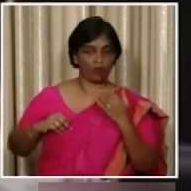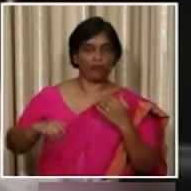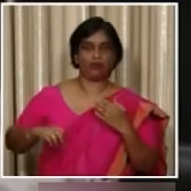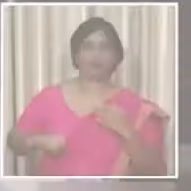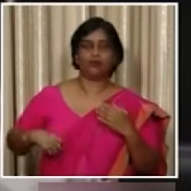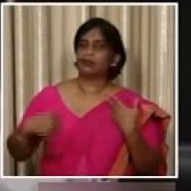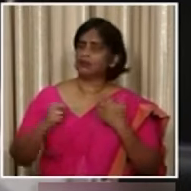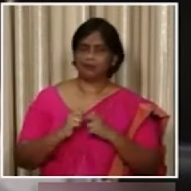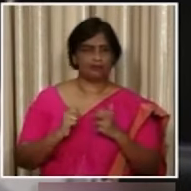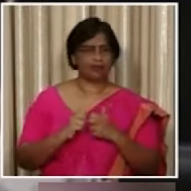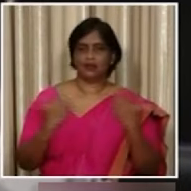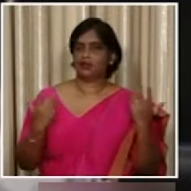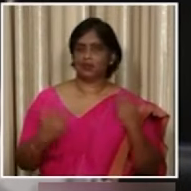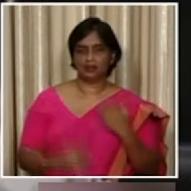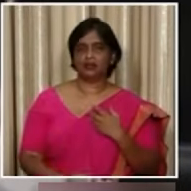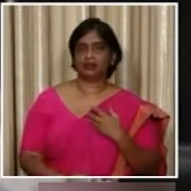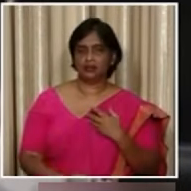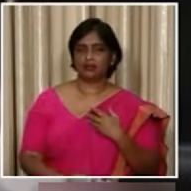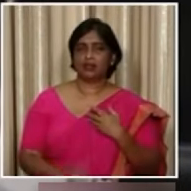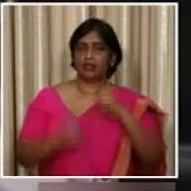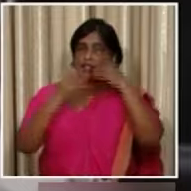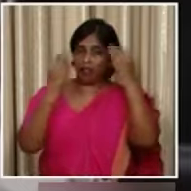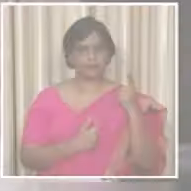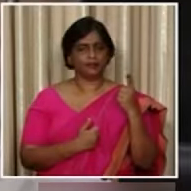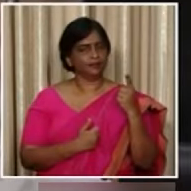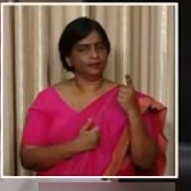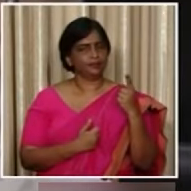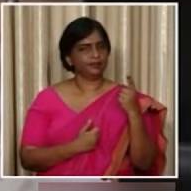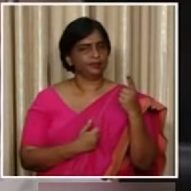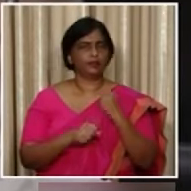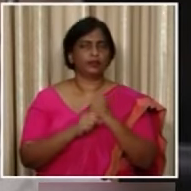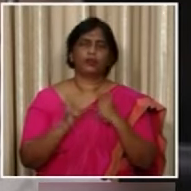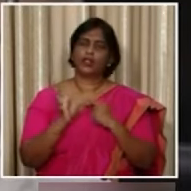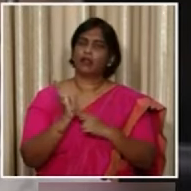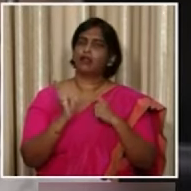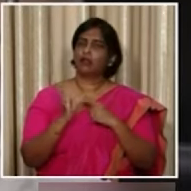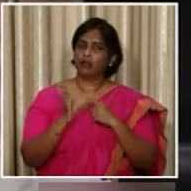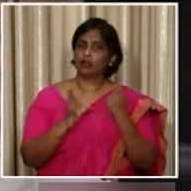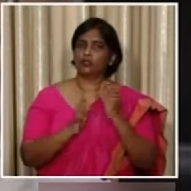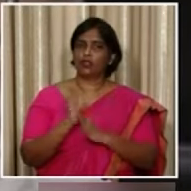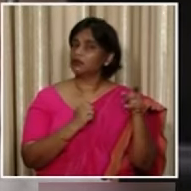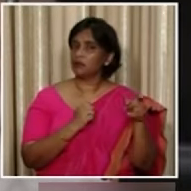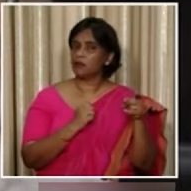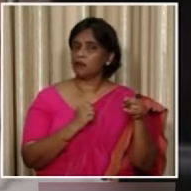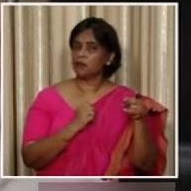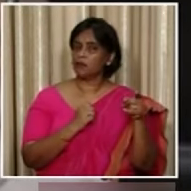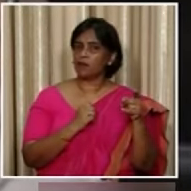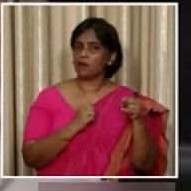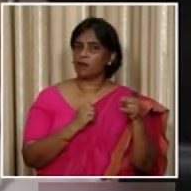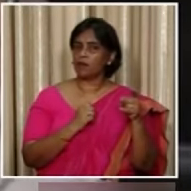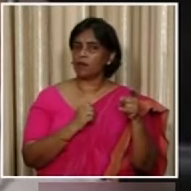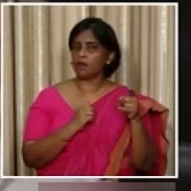මට කමන්නේ එක සැරයක් උනේ වලේ වැටිලා දෙවන වෙනවද? ගාන එක ගැන මේ මුදල් ඇමති නෙමෙයි ඔක කරේ. නානා